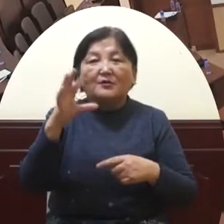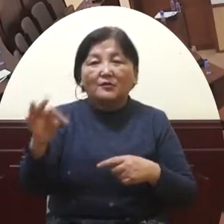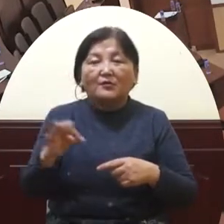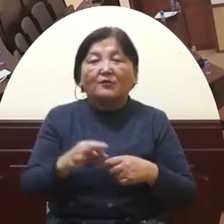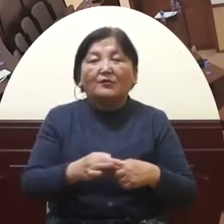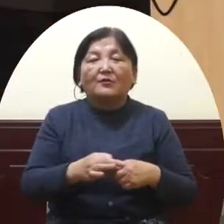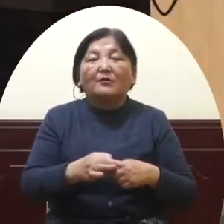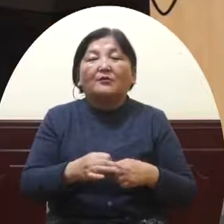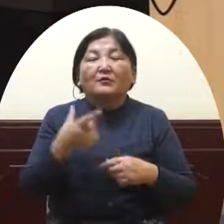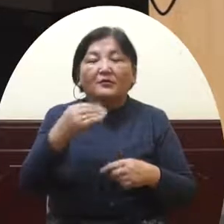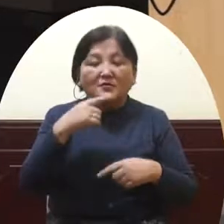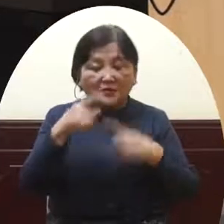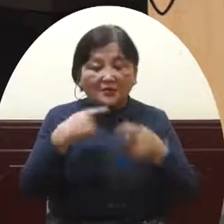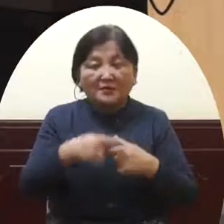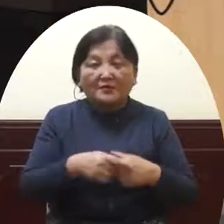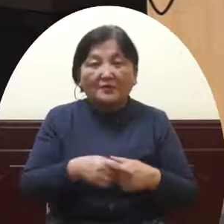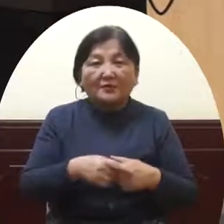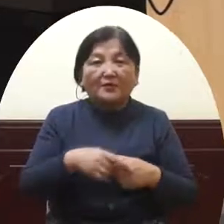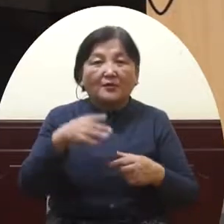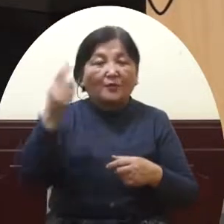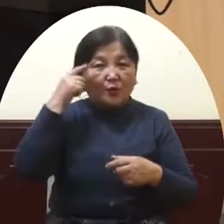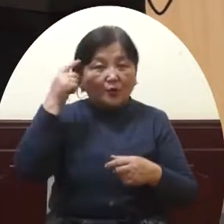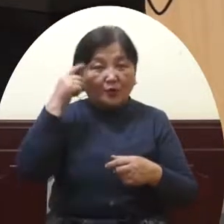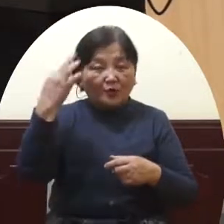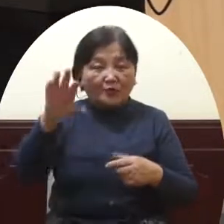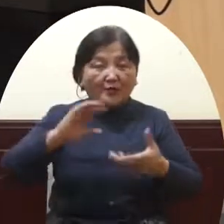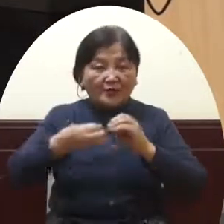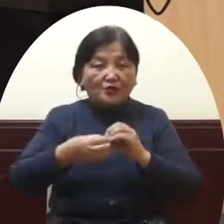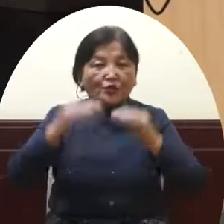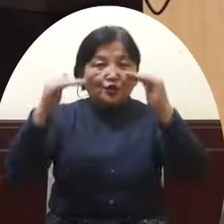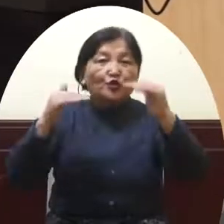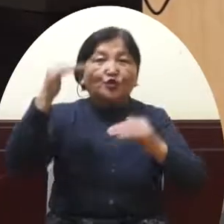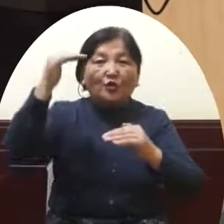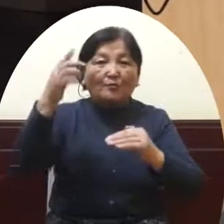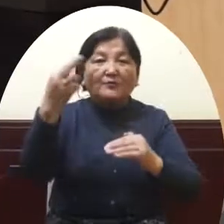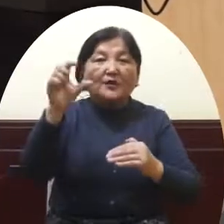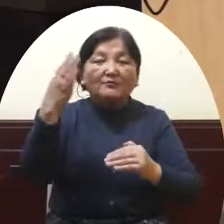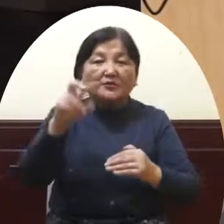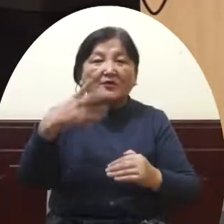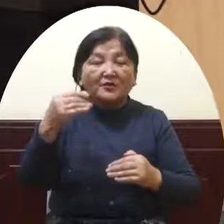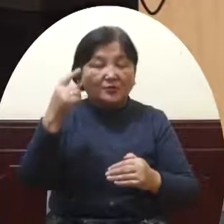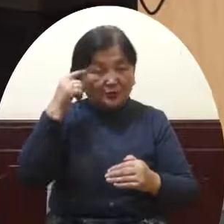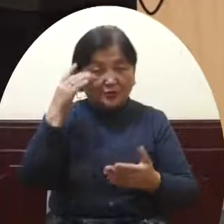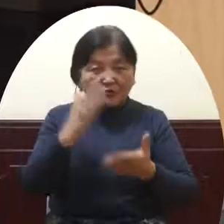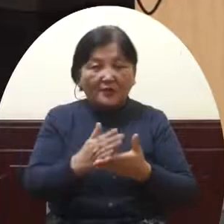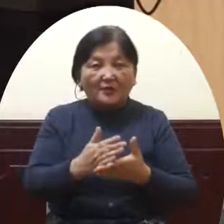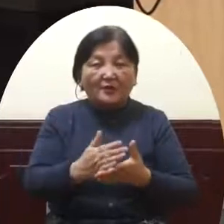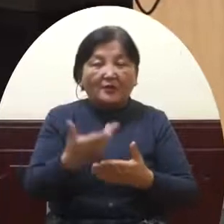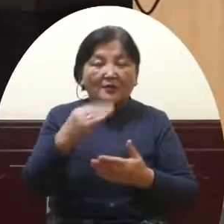Тэгээ би энд бол бодлогын хувьд хийж байгаа том дэвшил гэж харж байна. Гэхдээ ардчилсан нам 20 оны